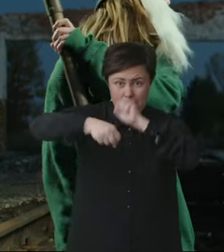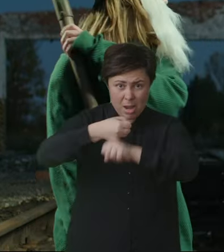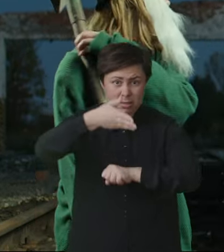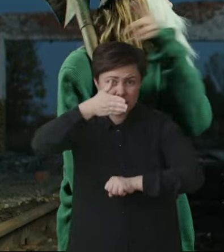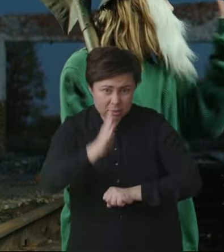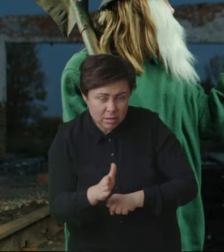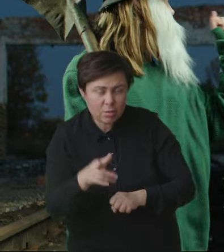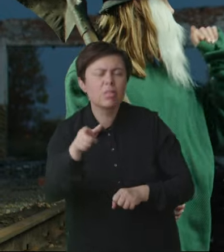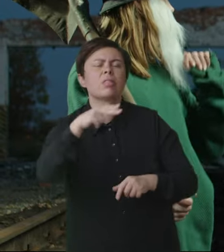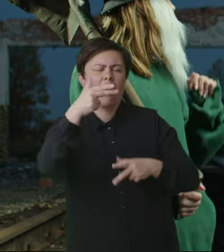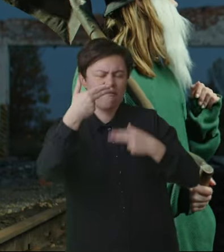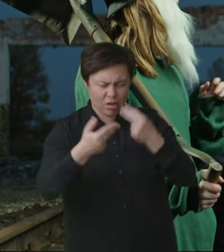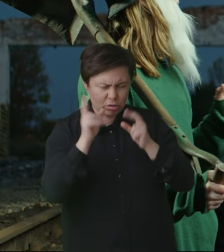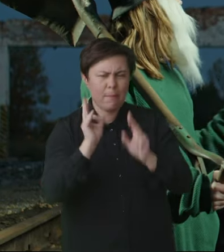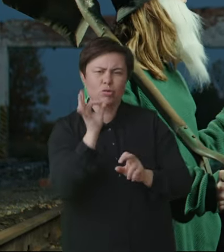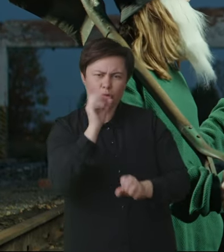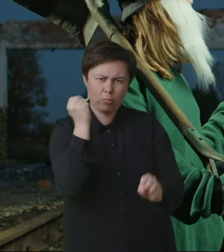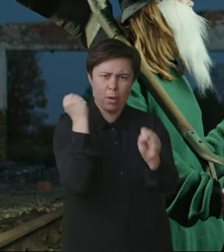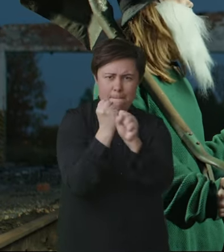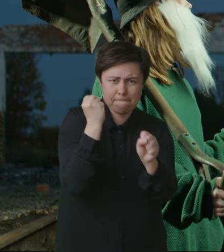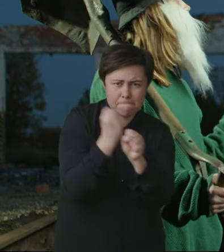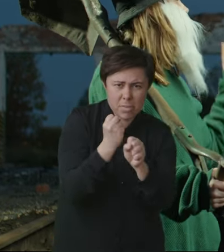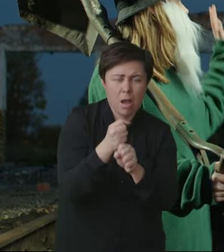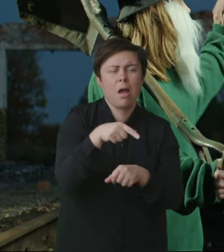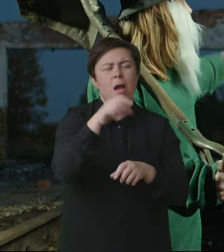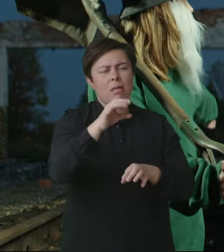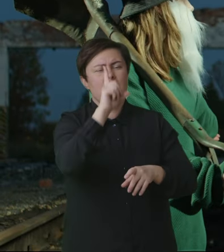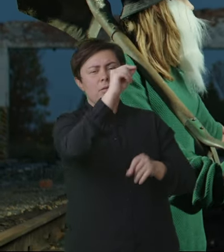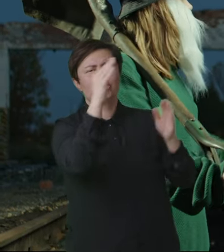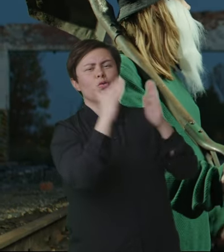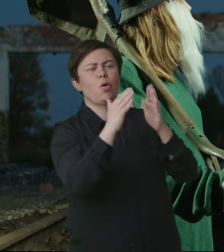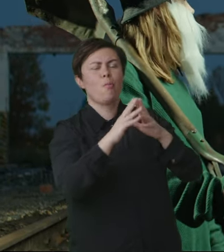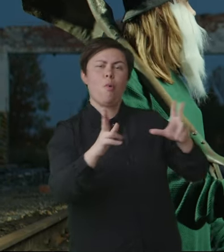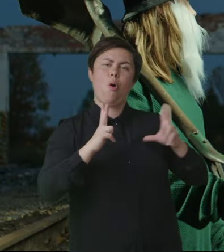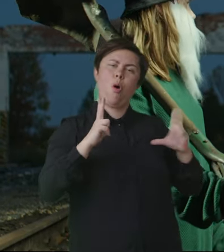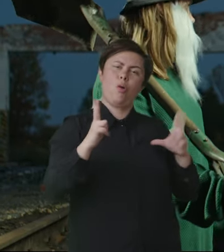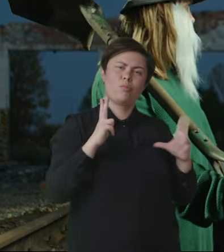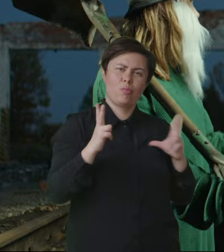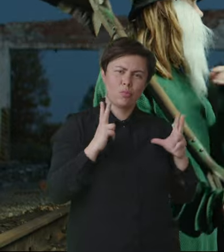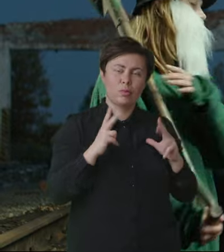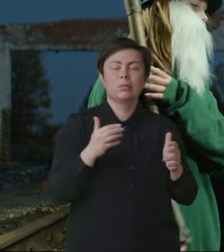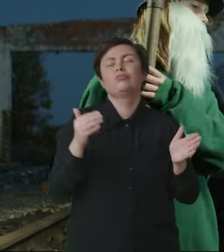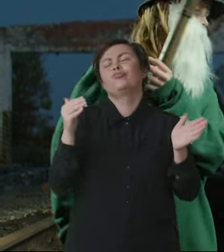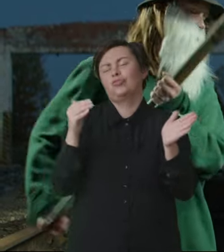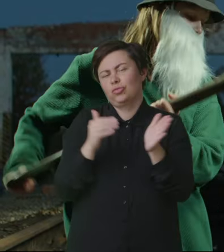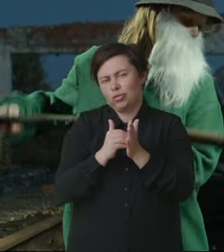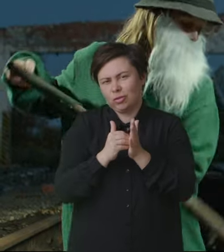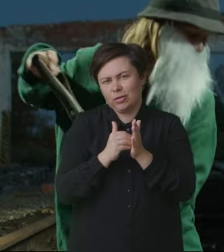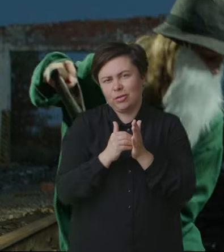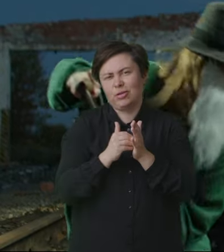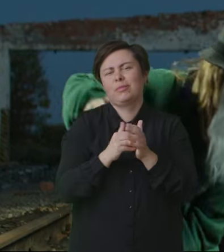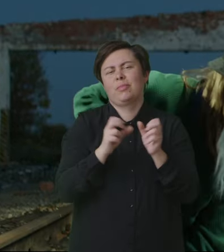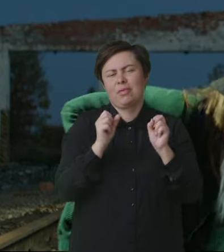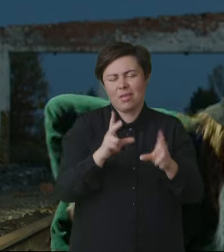То найважніше. А тераз нех пан іде до дому відпочивати. Leży się. O